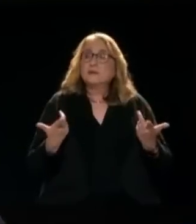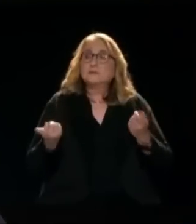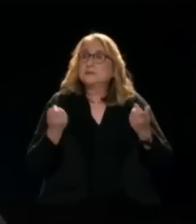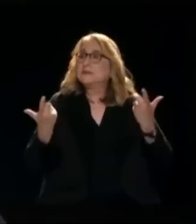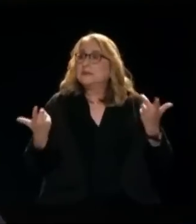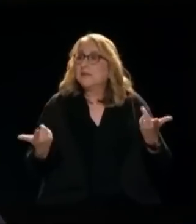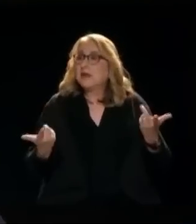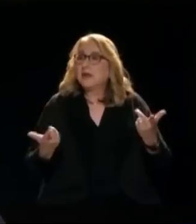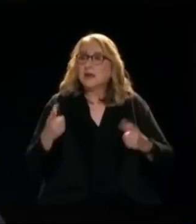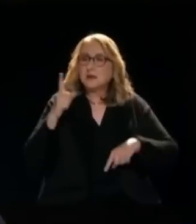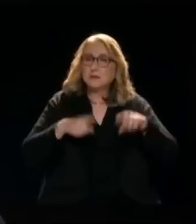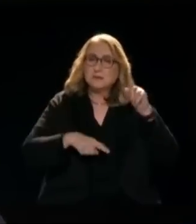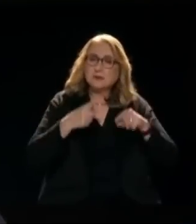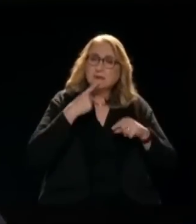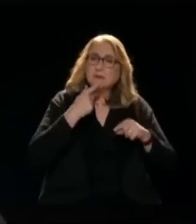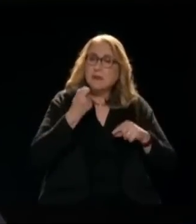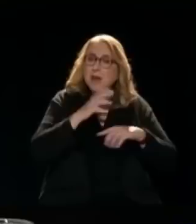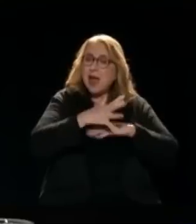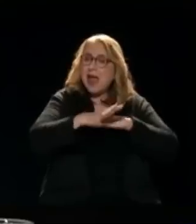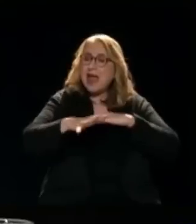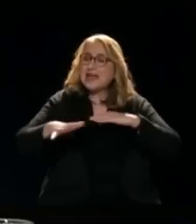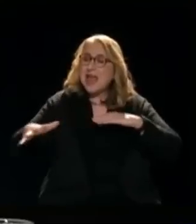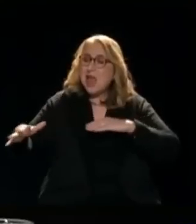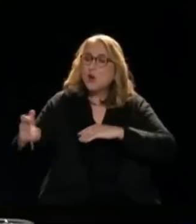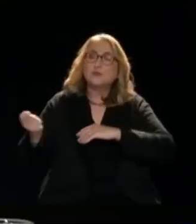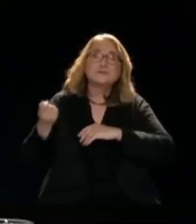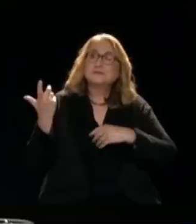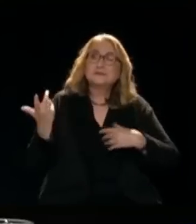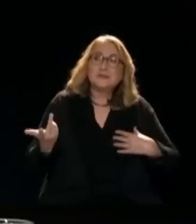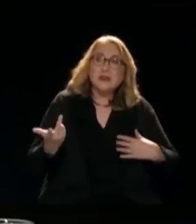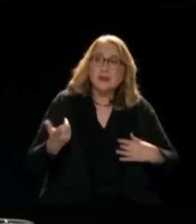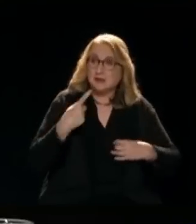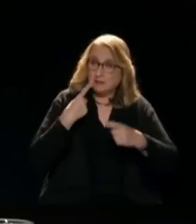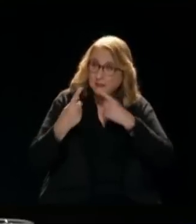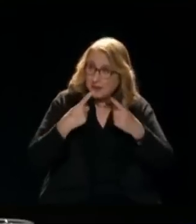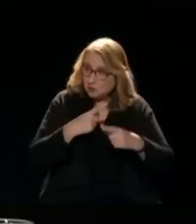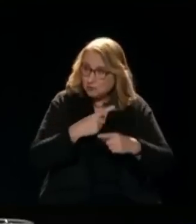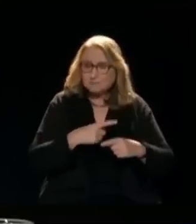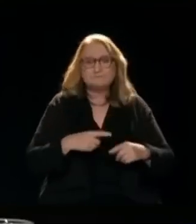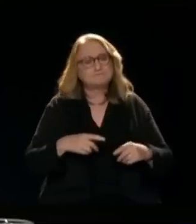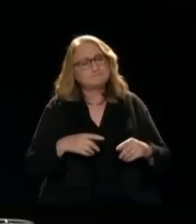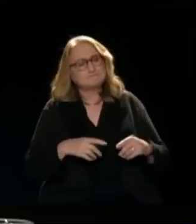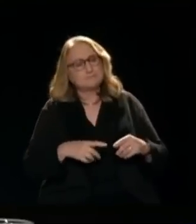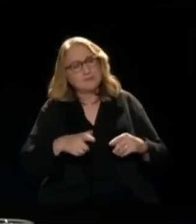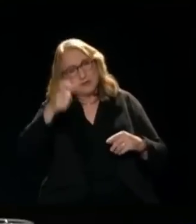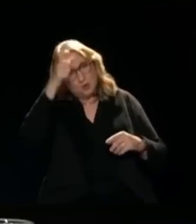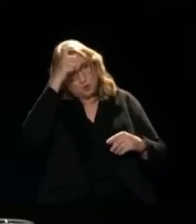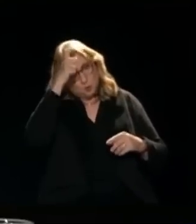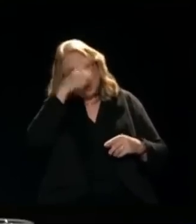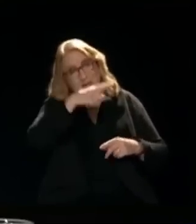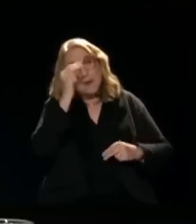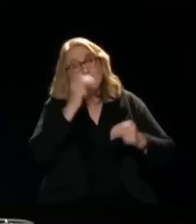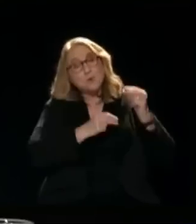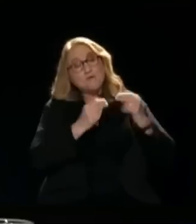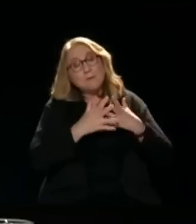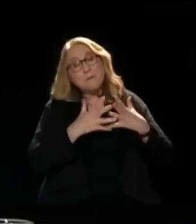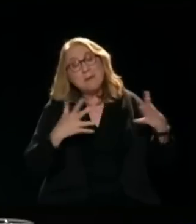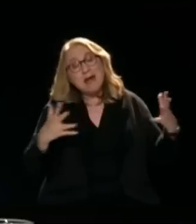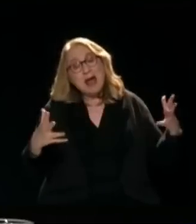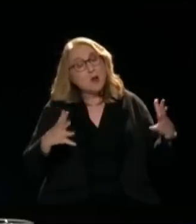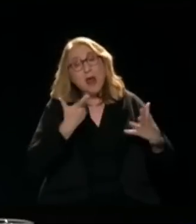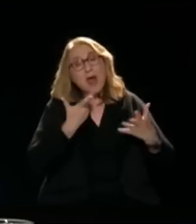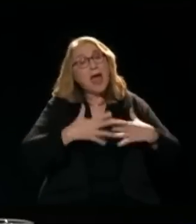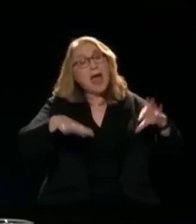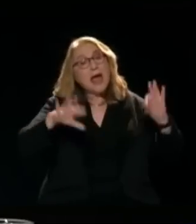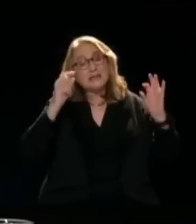ζητήματα στο Αιγαίο. Κοιτάξτε, έχουμε το μεγάλο πρόβλημα με την Τουρκία, ξεκινάει από εμάς. Το γεγονός δηλαδή ότι